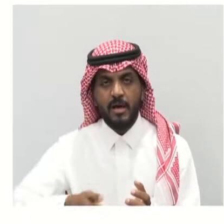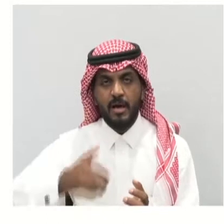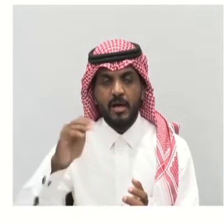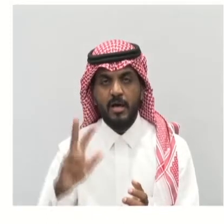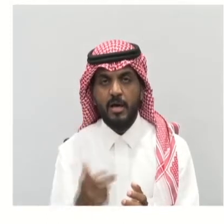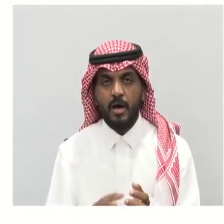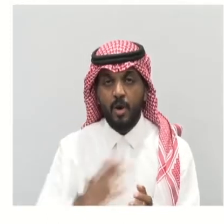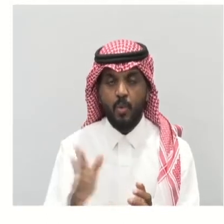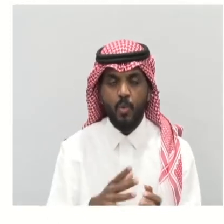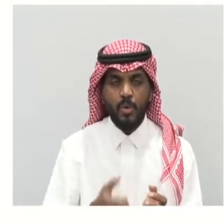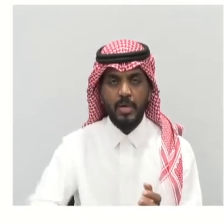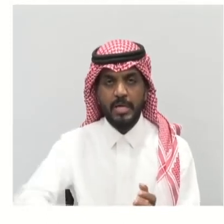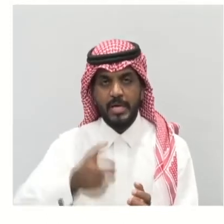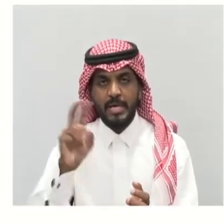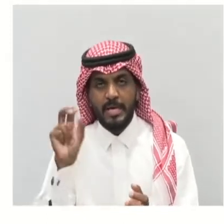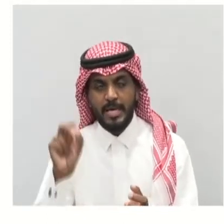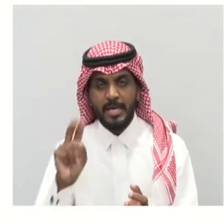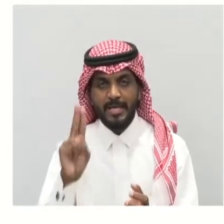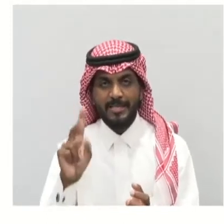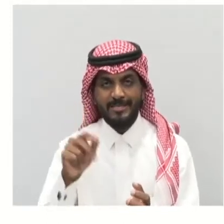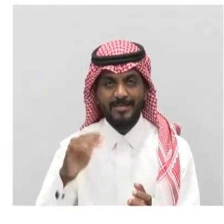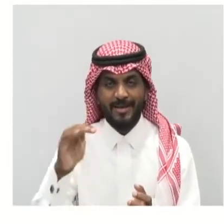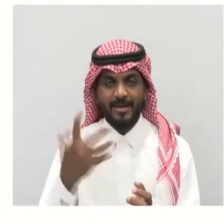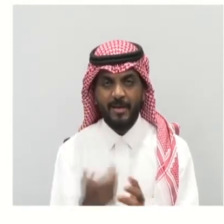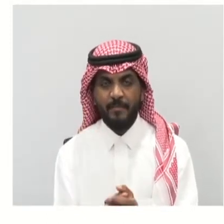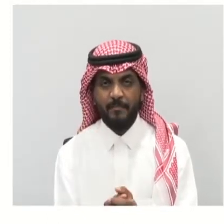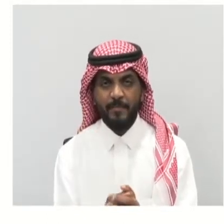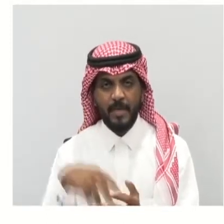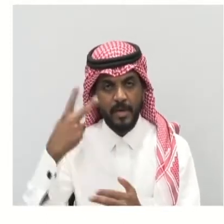اقترح. هيا نفكر يا صغاري،